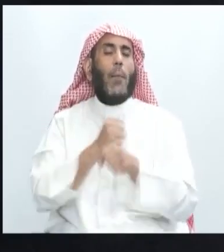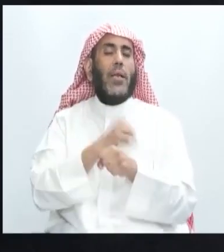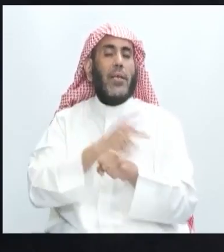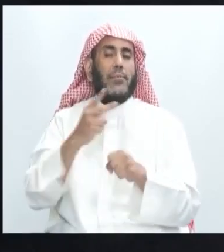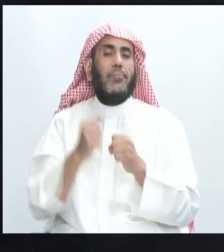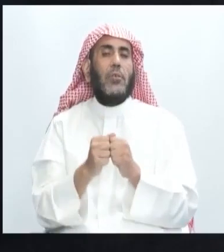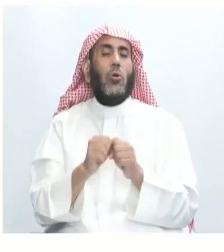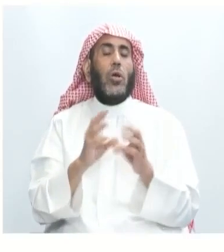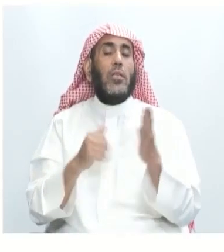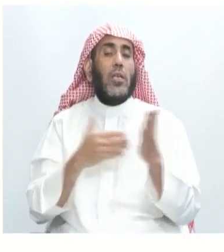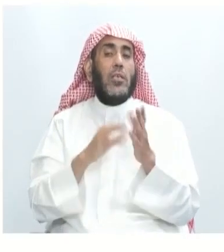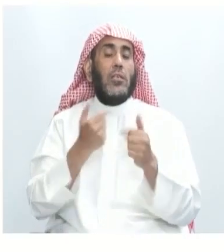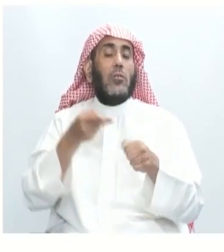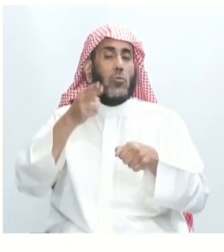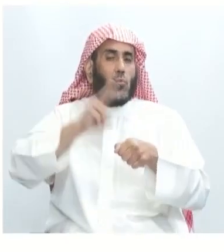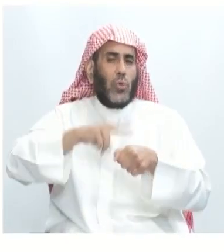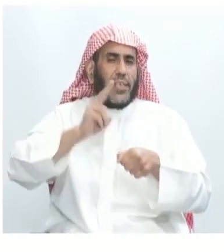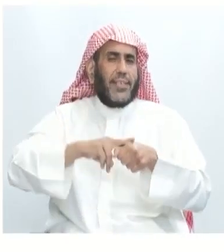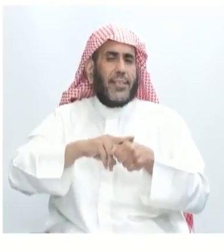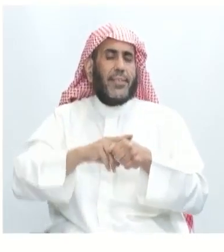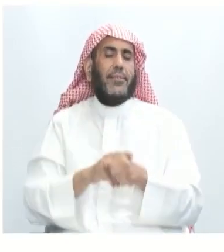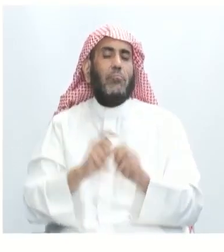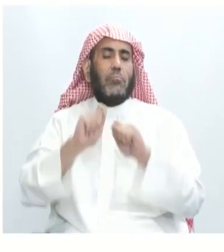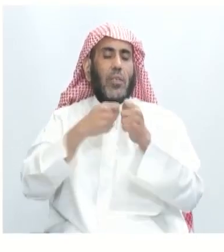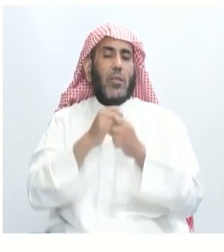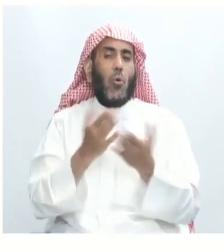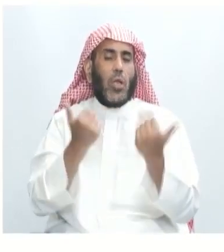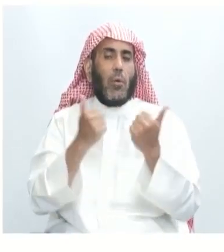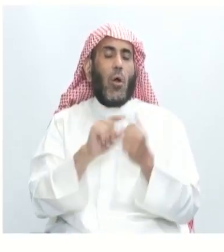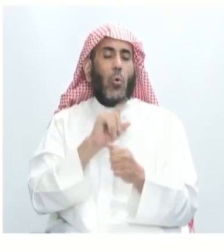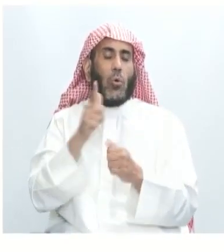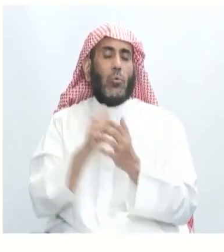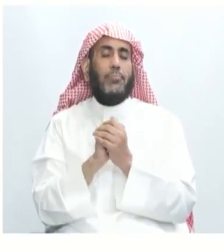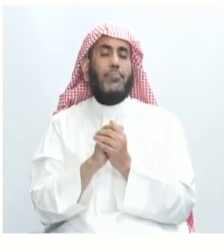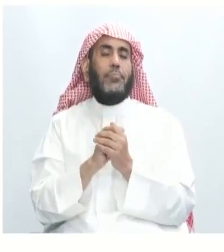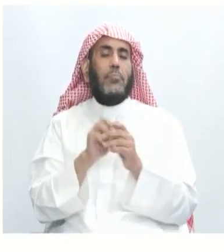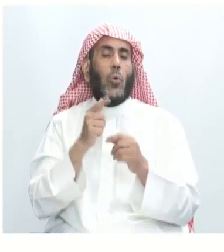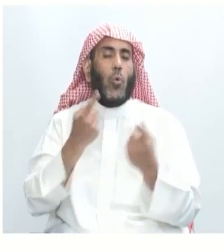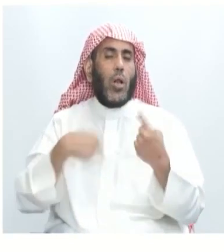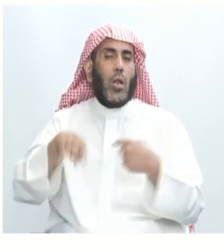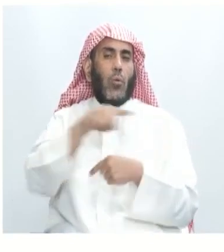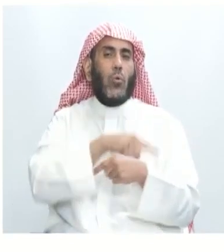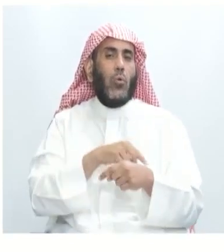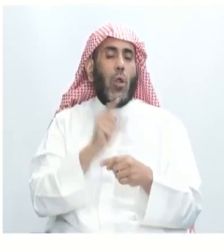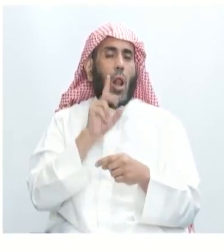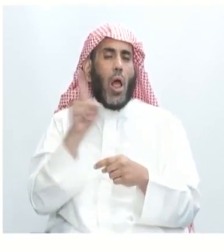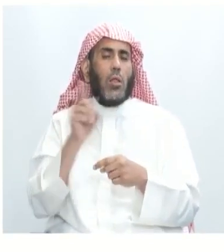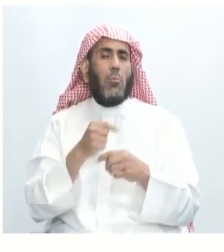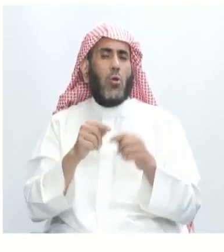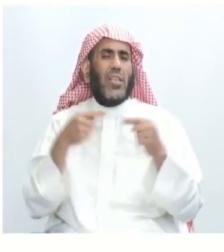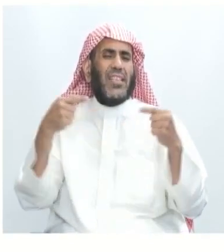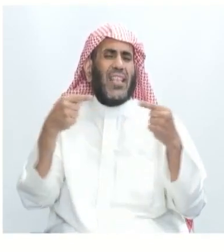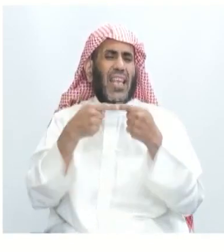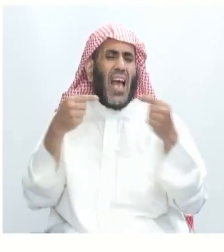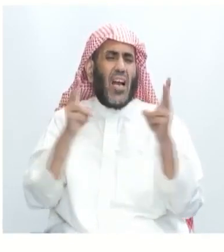وكذلك نتائج انت ستعيد تعديل ذلك وتاتي بها وتقول هنا نقول نحن هنا لاحظ عندما يمر التيار في